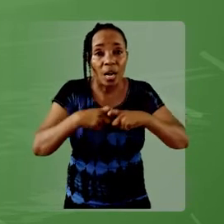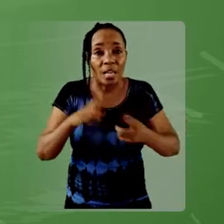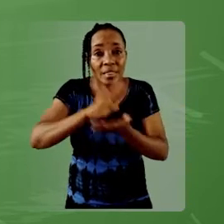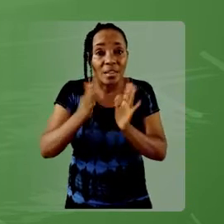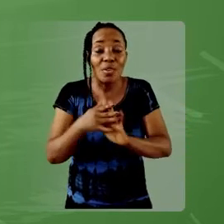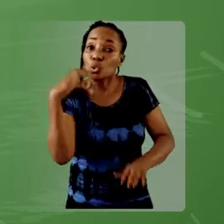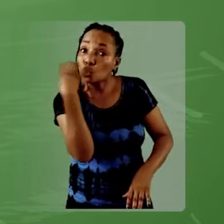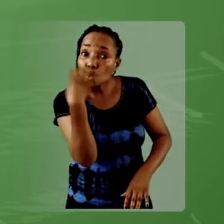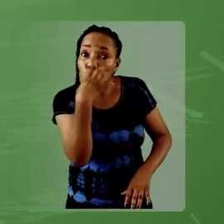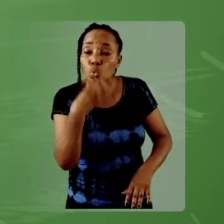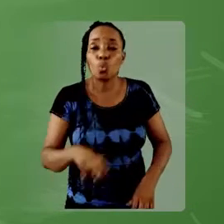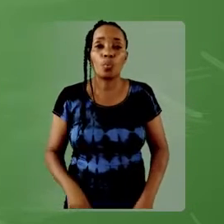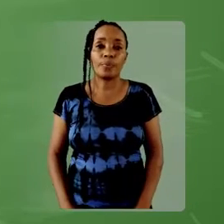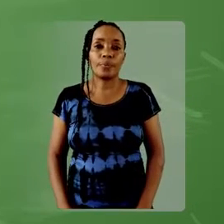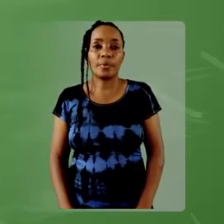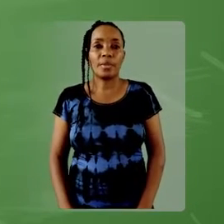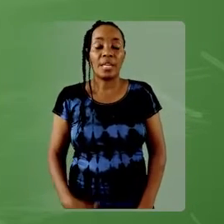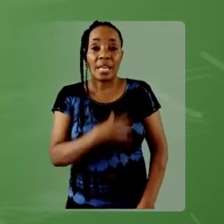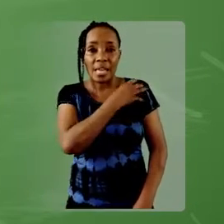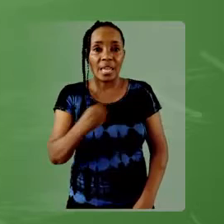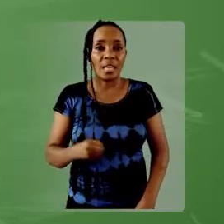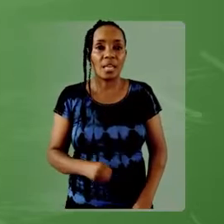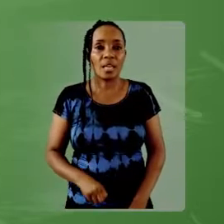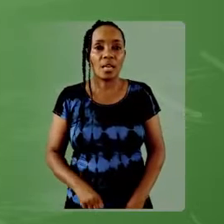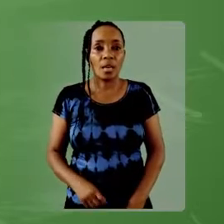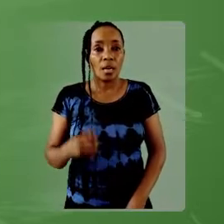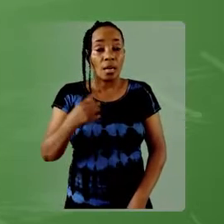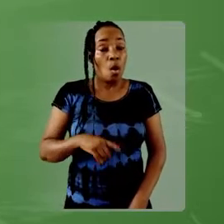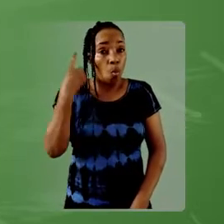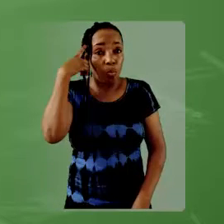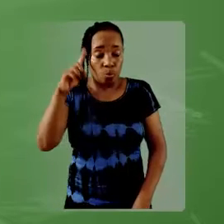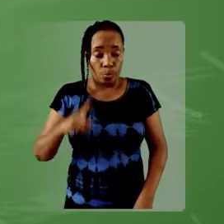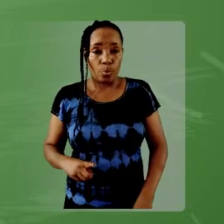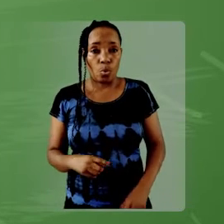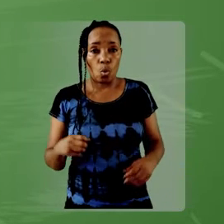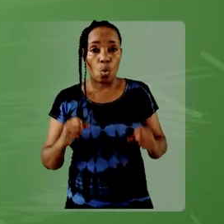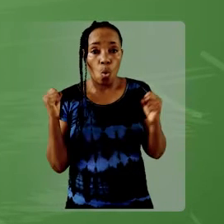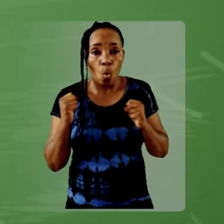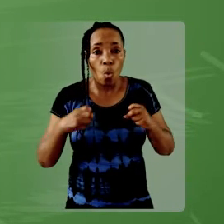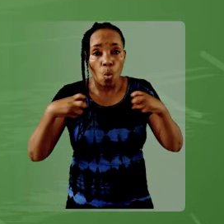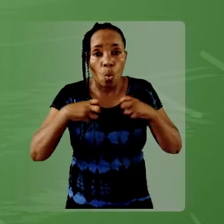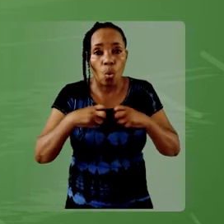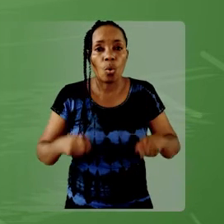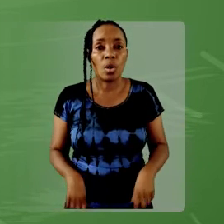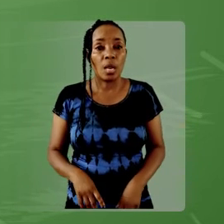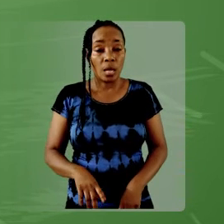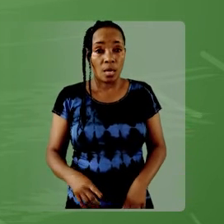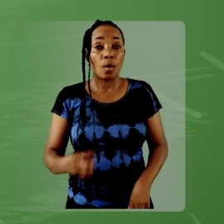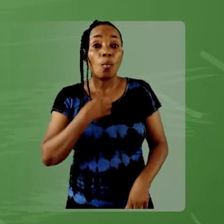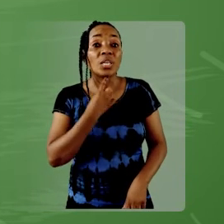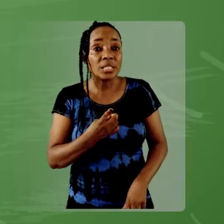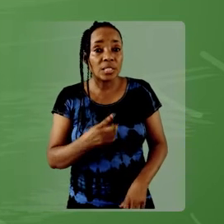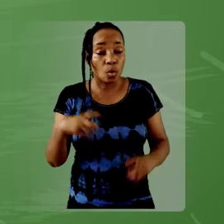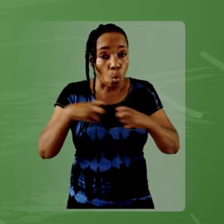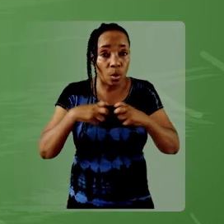Au niveau de l'électrisation, comme je l'ai dit tout à l'heure, le courant va traverser tout le